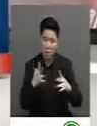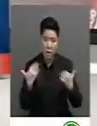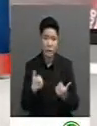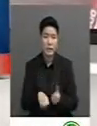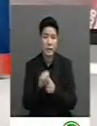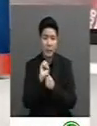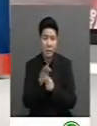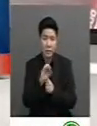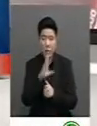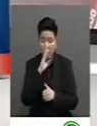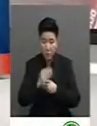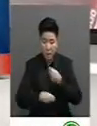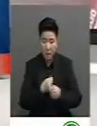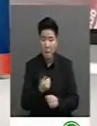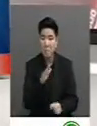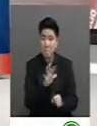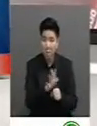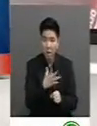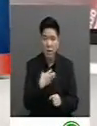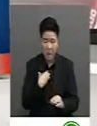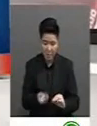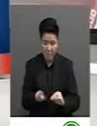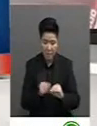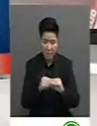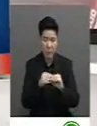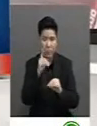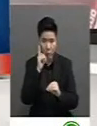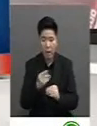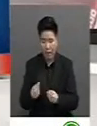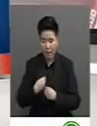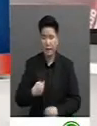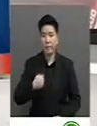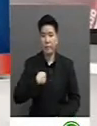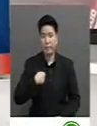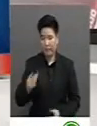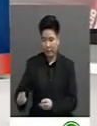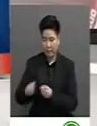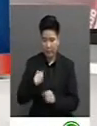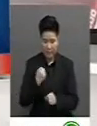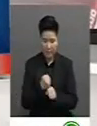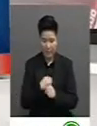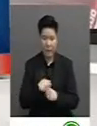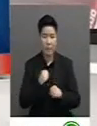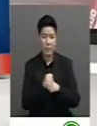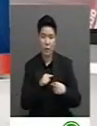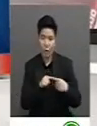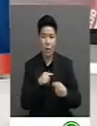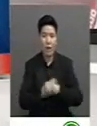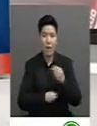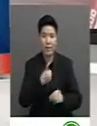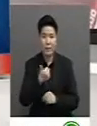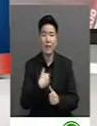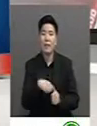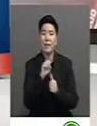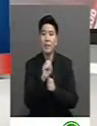แนะนำคุณลุงพักค่ะว่าถ้าเกิดว่าขายไม่เพียงพอหรือว่าอยากจะเพิ่มยอดขายให้ดิฉันเนี่ยค่ะส ูตรเอามาเลยค่ะเดี๋ยวจะไปต่อยอดให้นะคะหรือว่